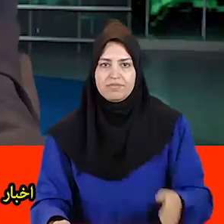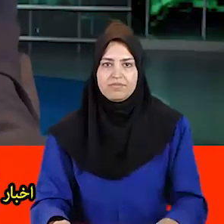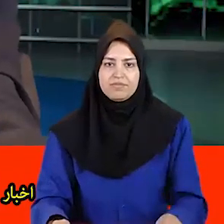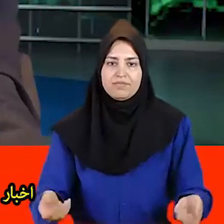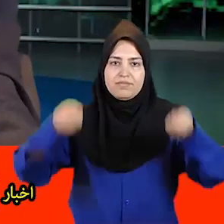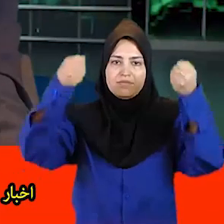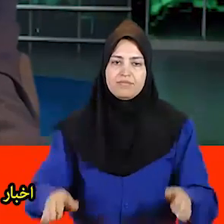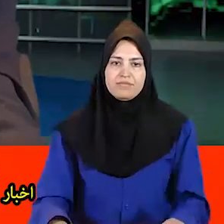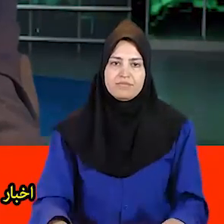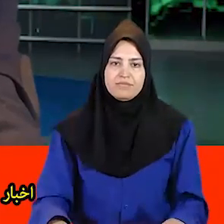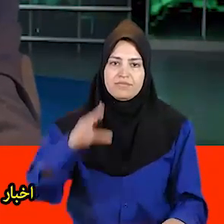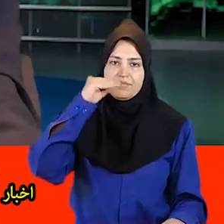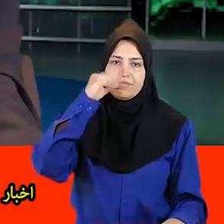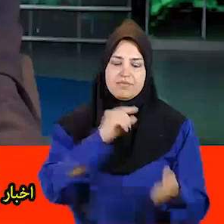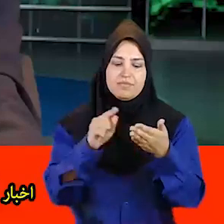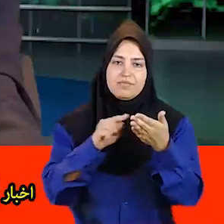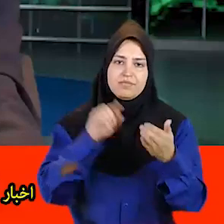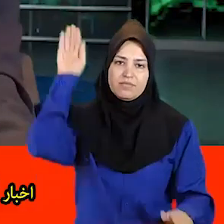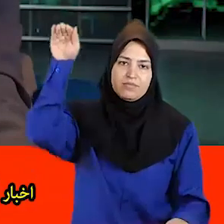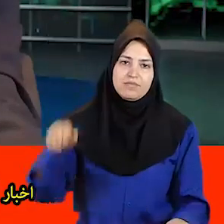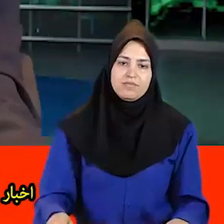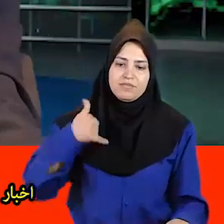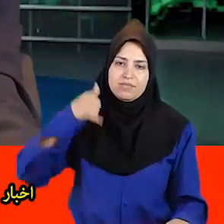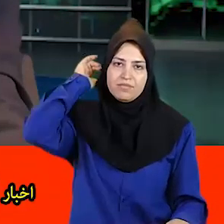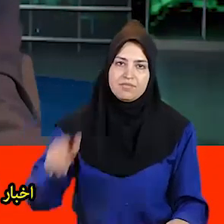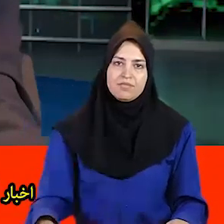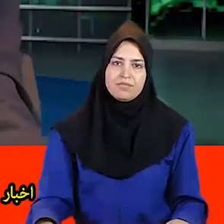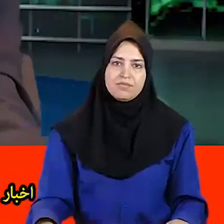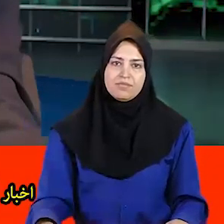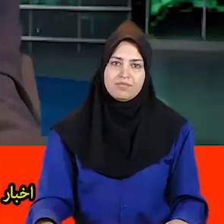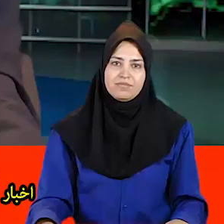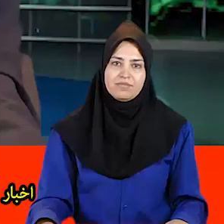میشوره، پا میشی. تا اعلام پروژه های بعدی منتظر ما باشید.